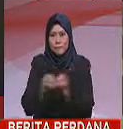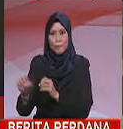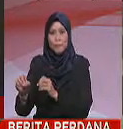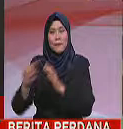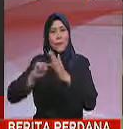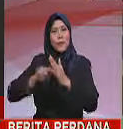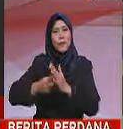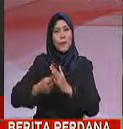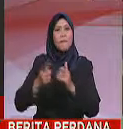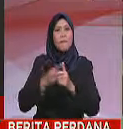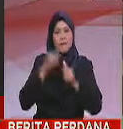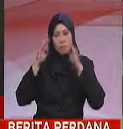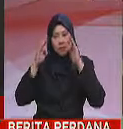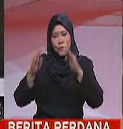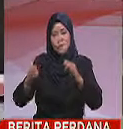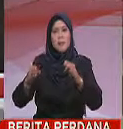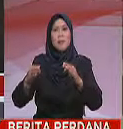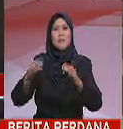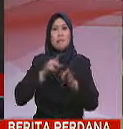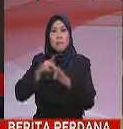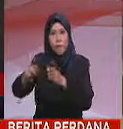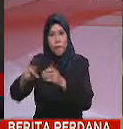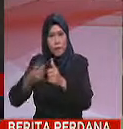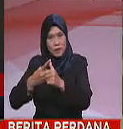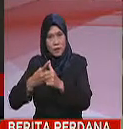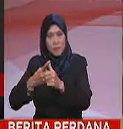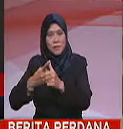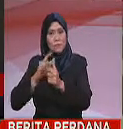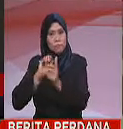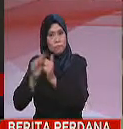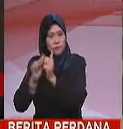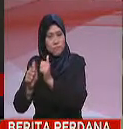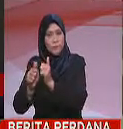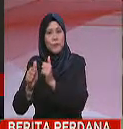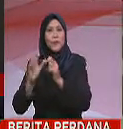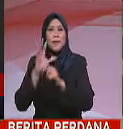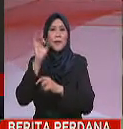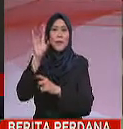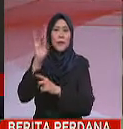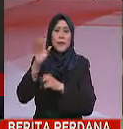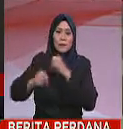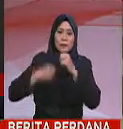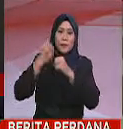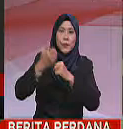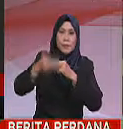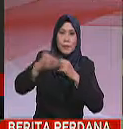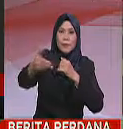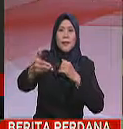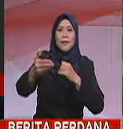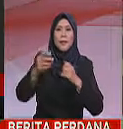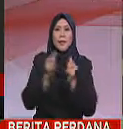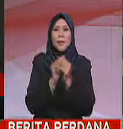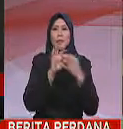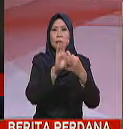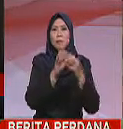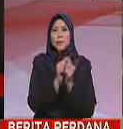pada permulaan mungkin kita akan fokus kepada pro player terlebih dahulu, atlet pro, dan insyaAllah dah tahun kemudian bersama Kementerian Belia dan